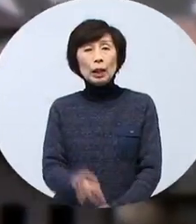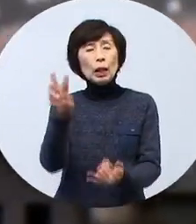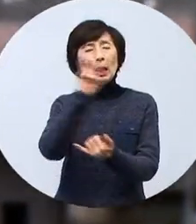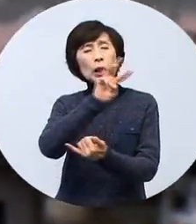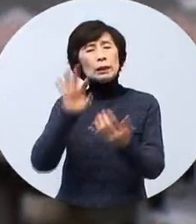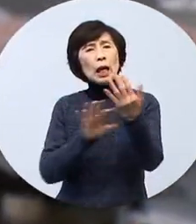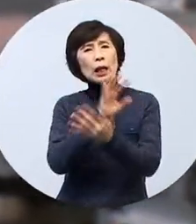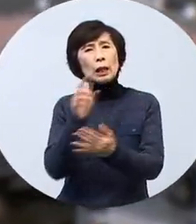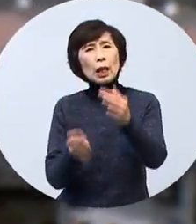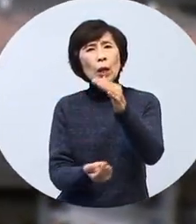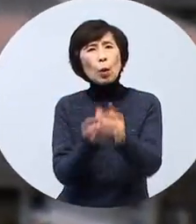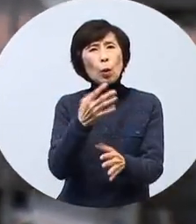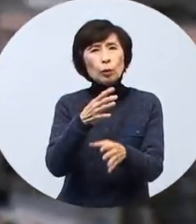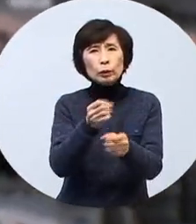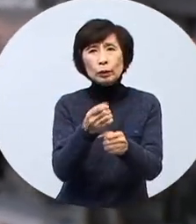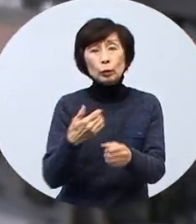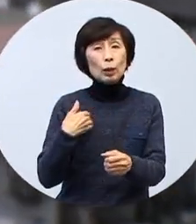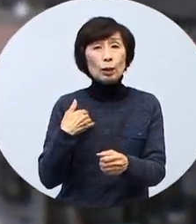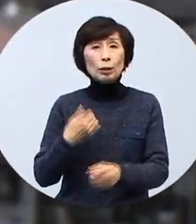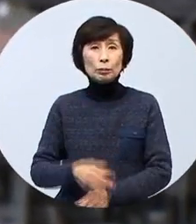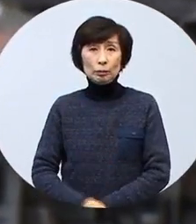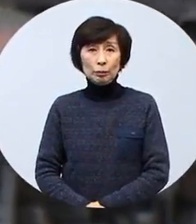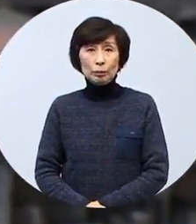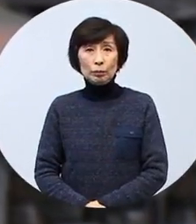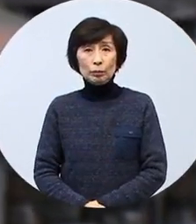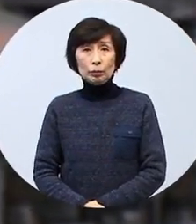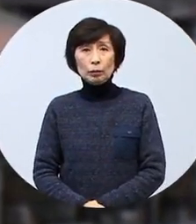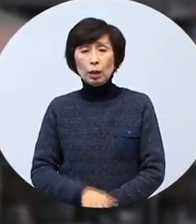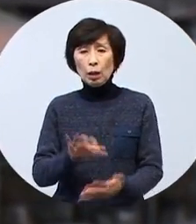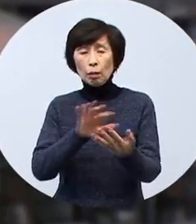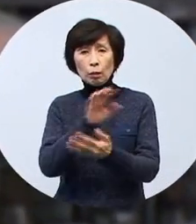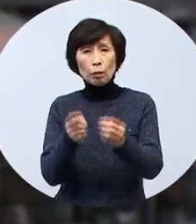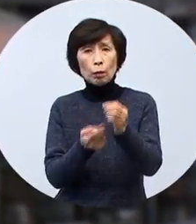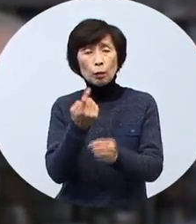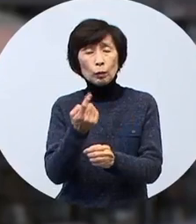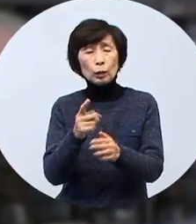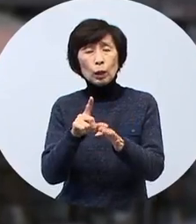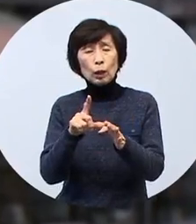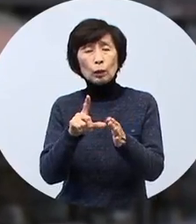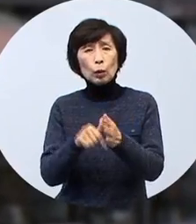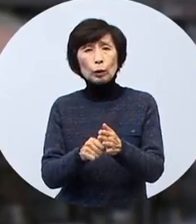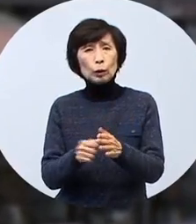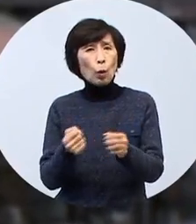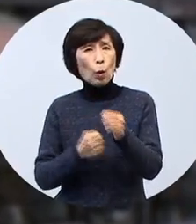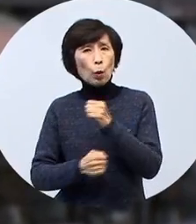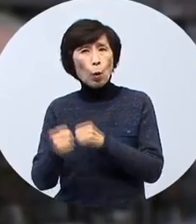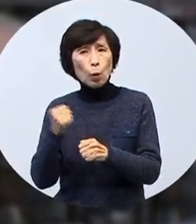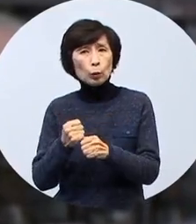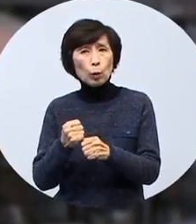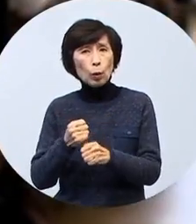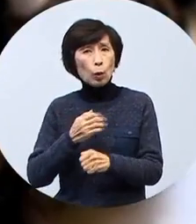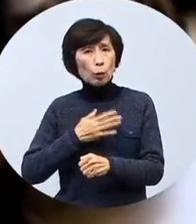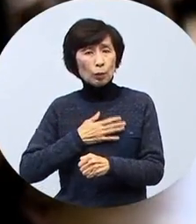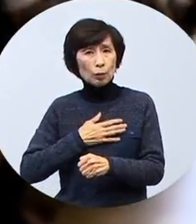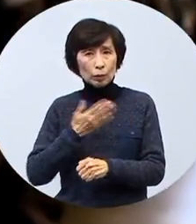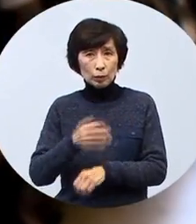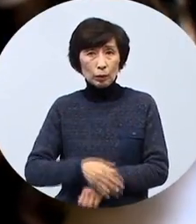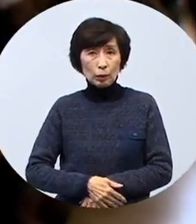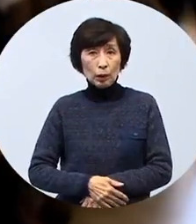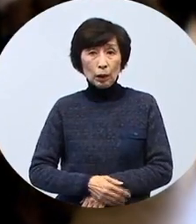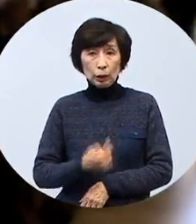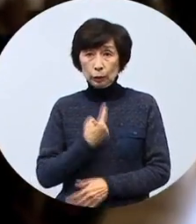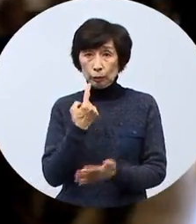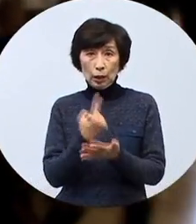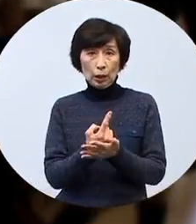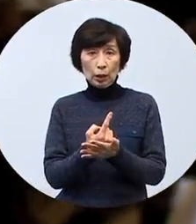災害はいつ起こるか分かりません。被災した時取る行動、イメージできていますか？自分のことだ